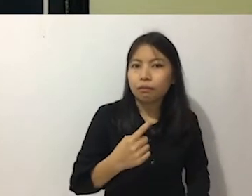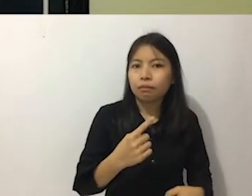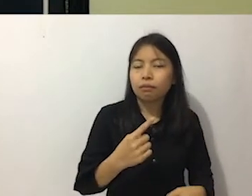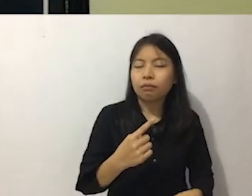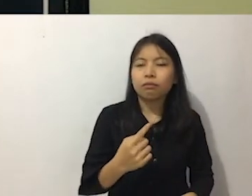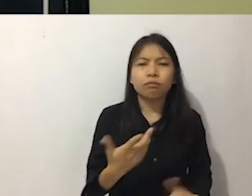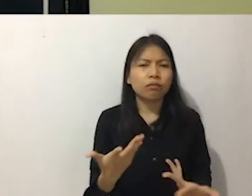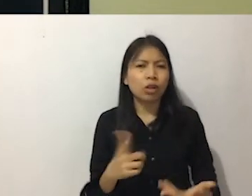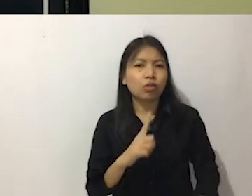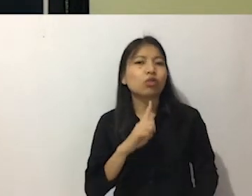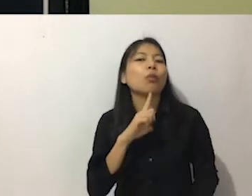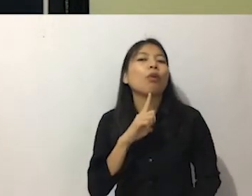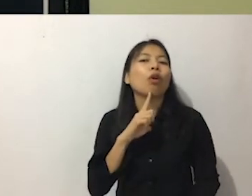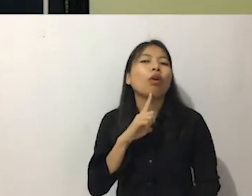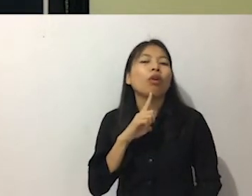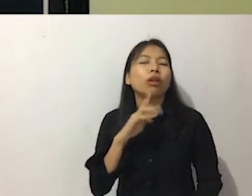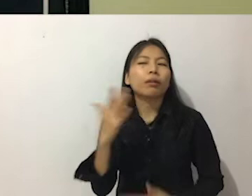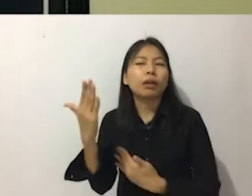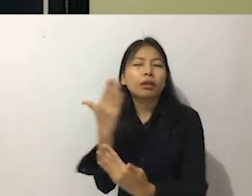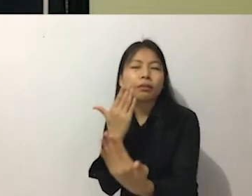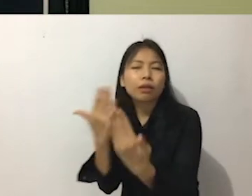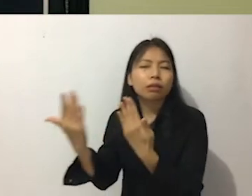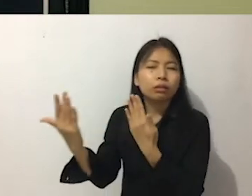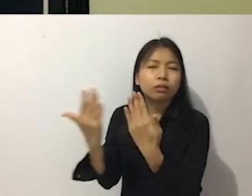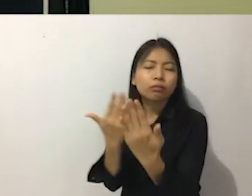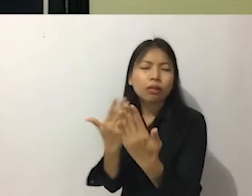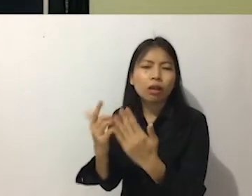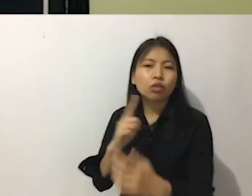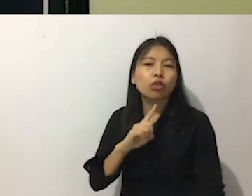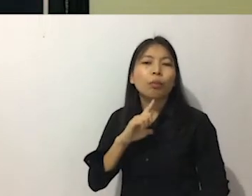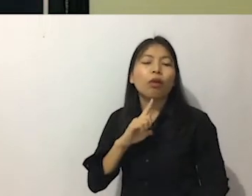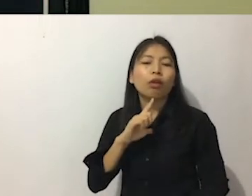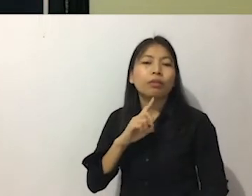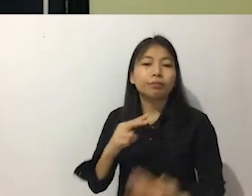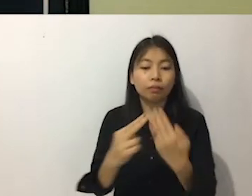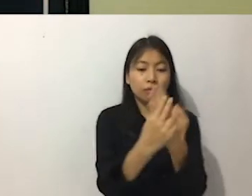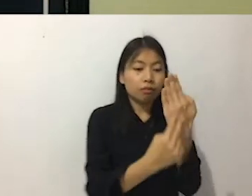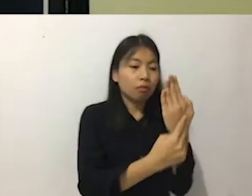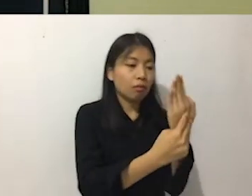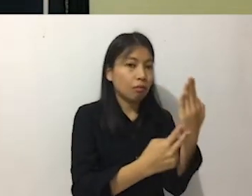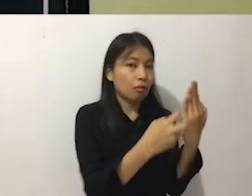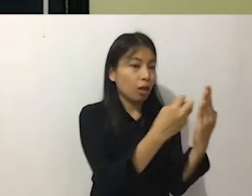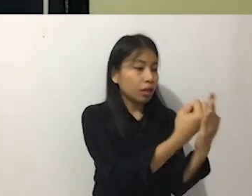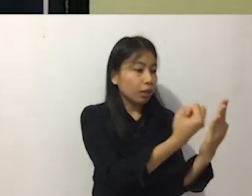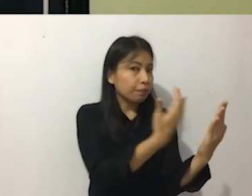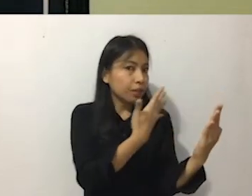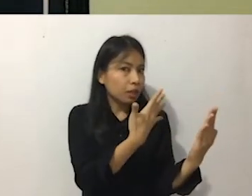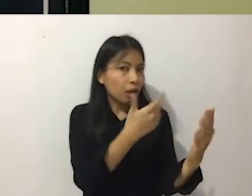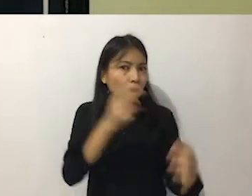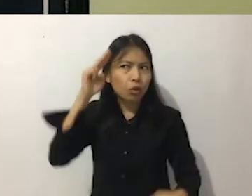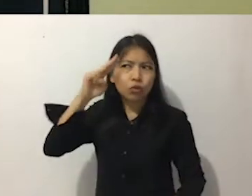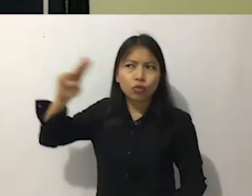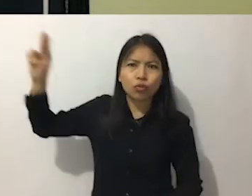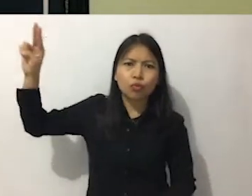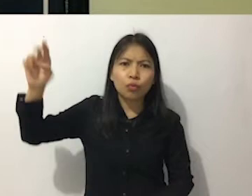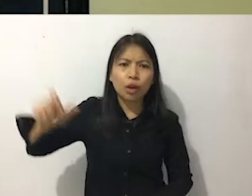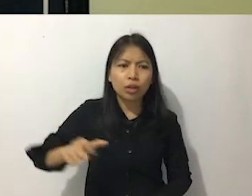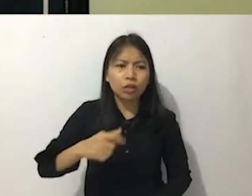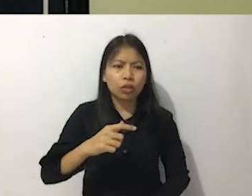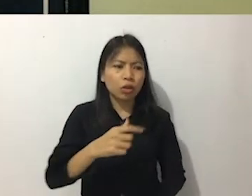sombong. Padahal Alkitab katakan Tuhan tidak menyukai orang yang sombong. Atau kita menjadi orang yang